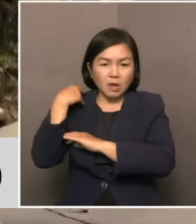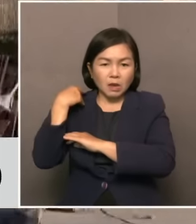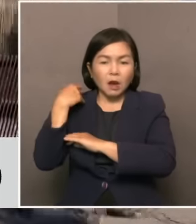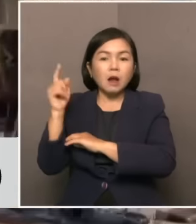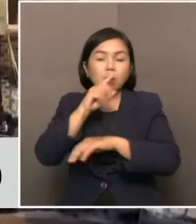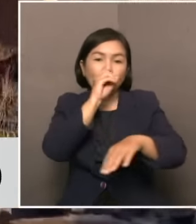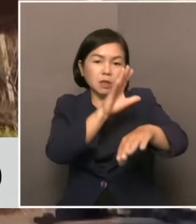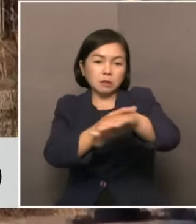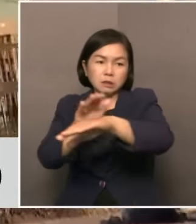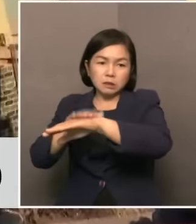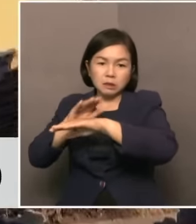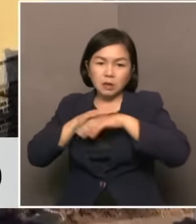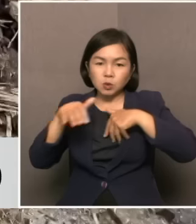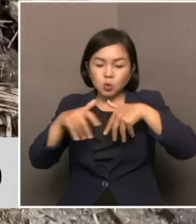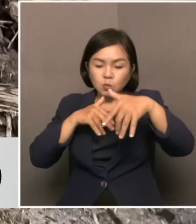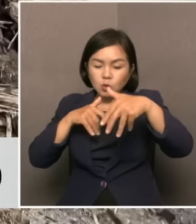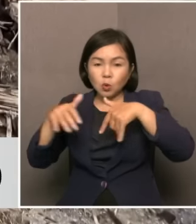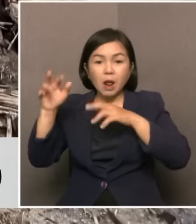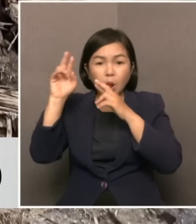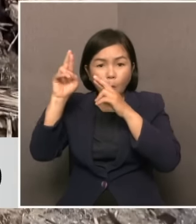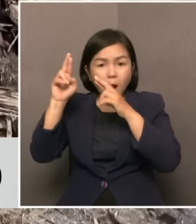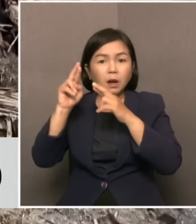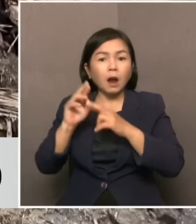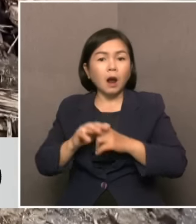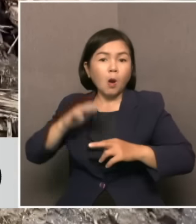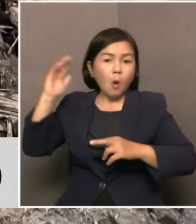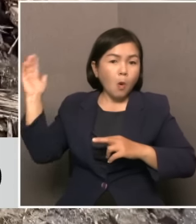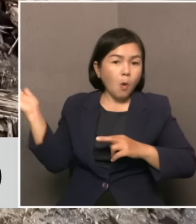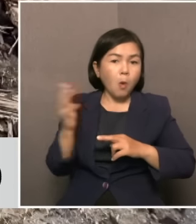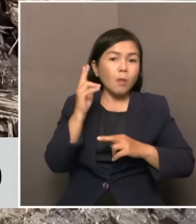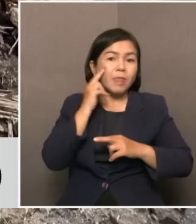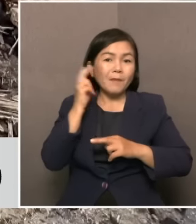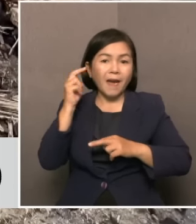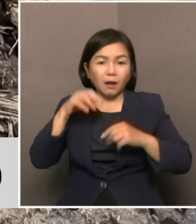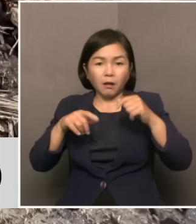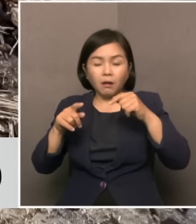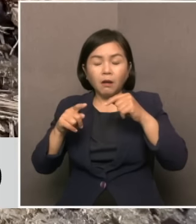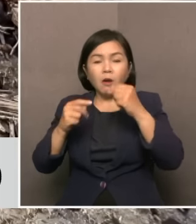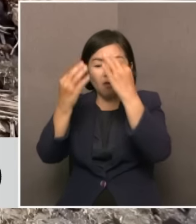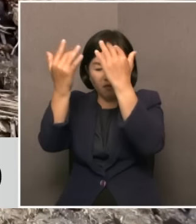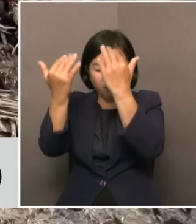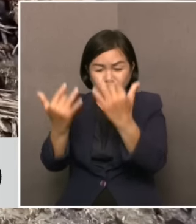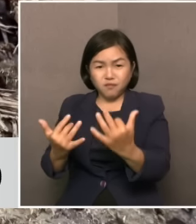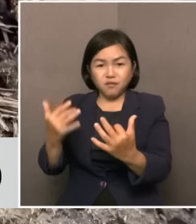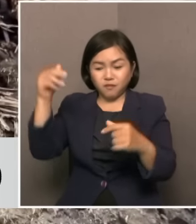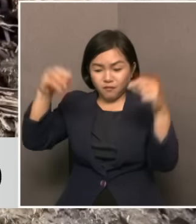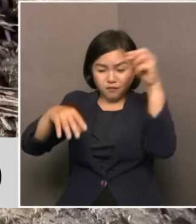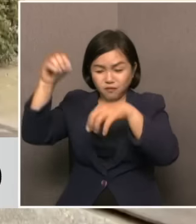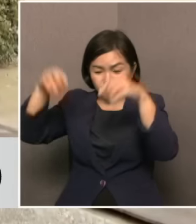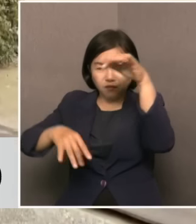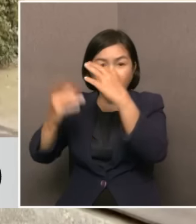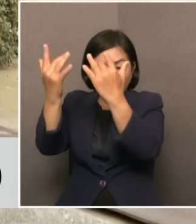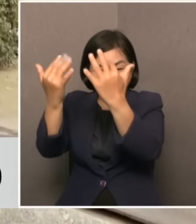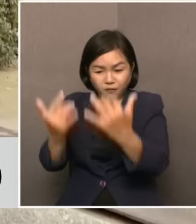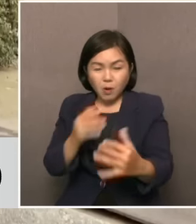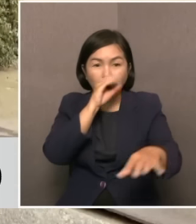ที่เตือนให้ประชาชนเฝ้าระวังพายุหิมะถนนที่เป็นน้ำแข็งและหิมะถล่มรวมถึงสถานการณ์เกี่ยวเนื่องพร้อม